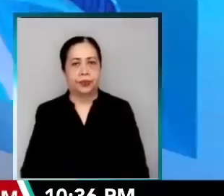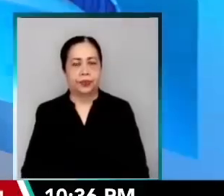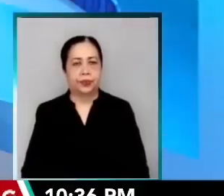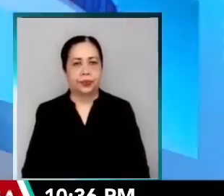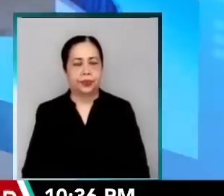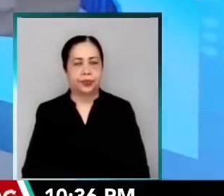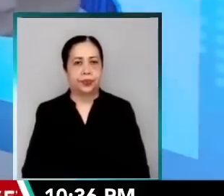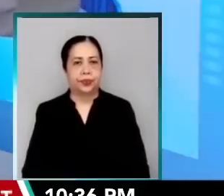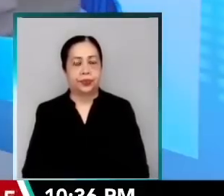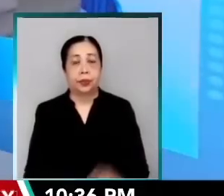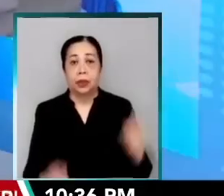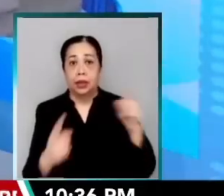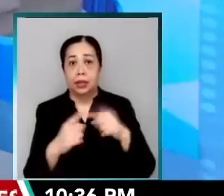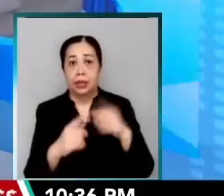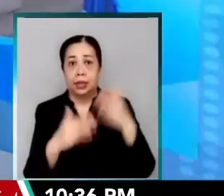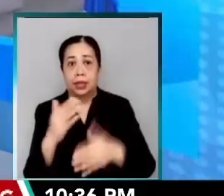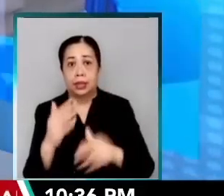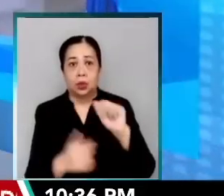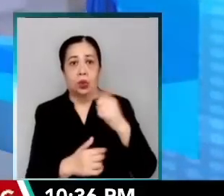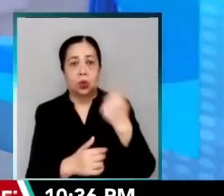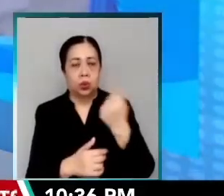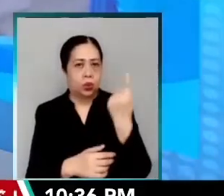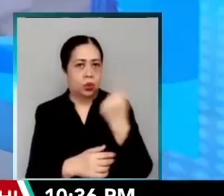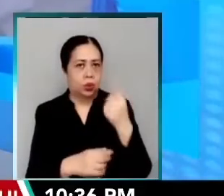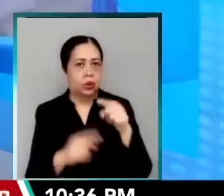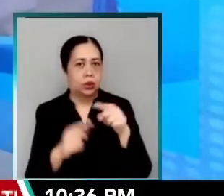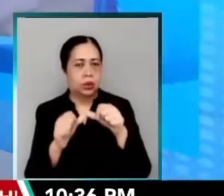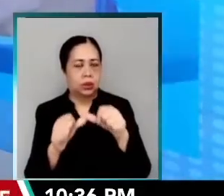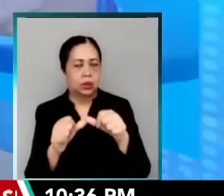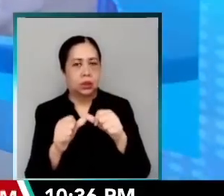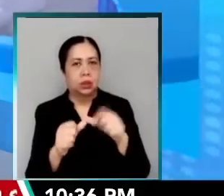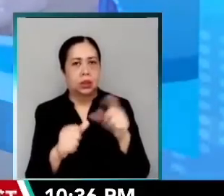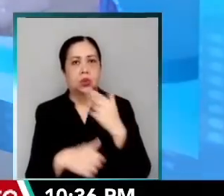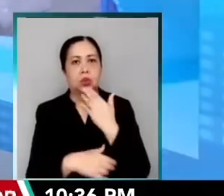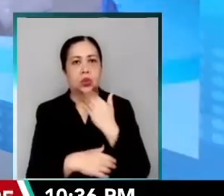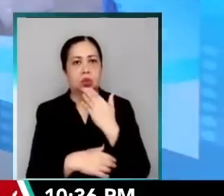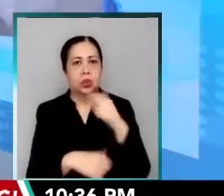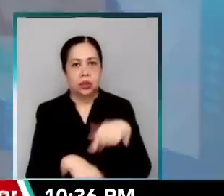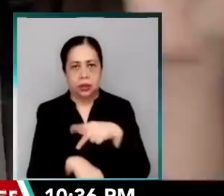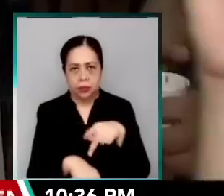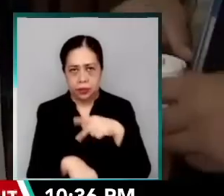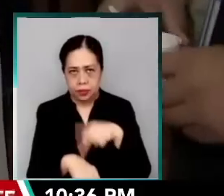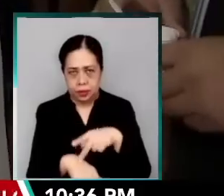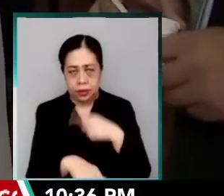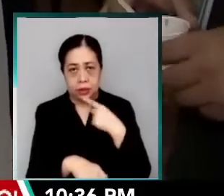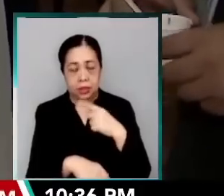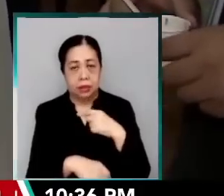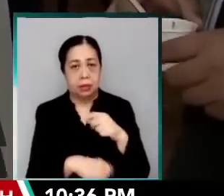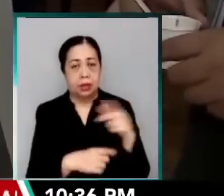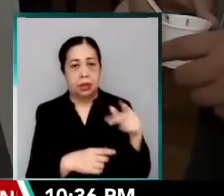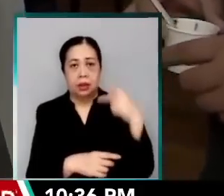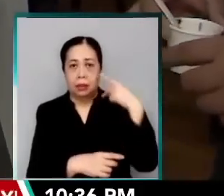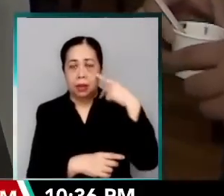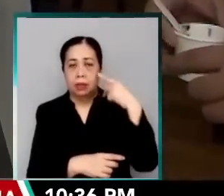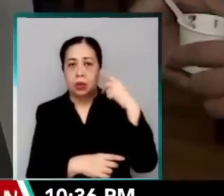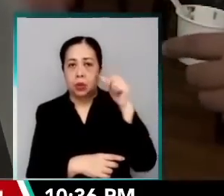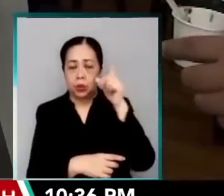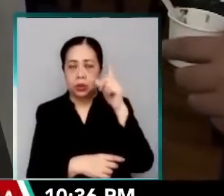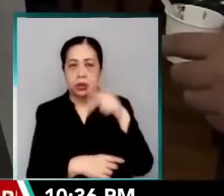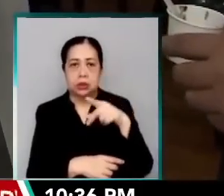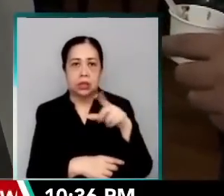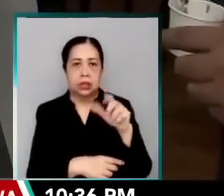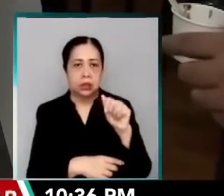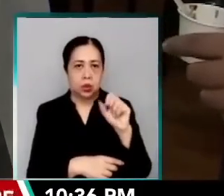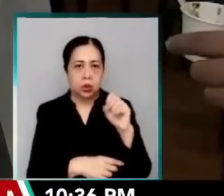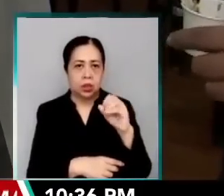Hanggang katapusan ng Agosto na lamang daw tatagal ang supply ng asukal sa bansa. Ayon kay Pablo Luis Ascona, Acting Administrator ng